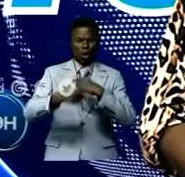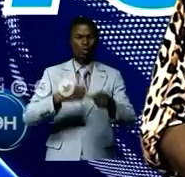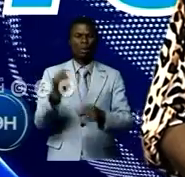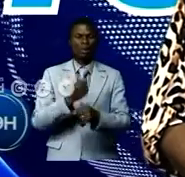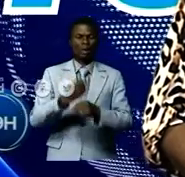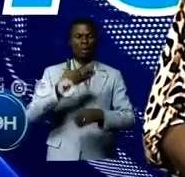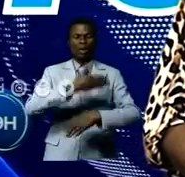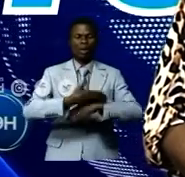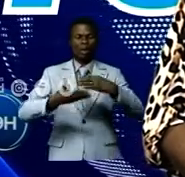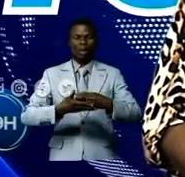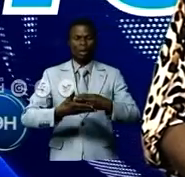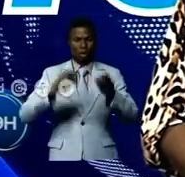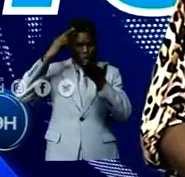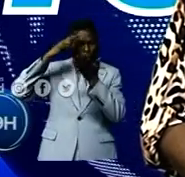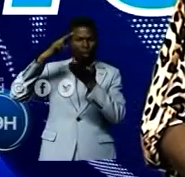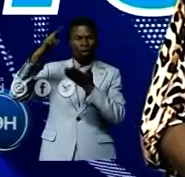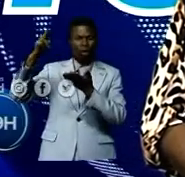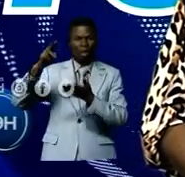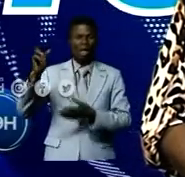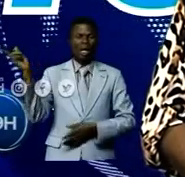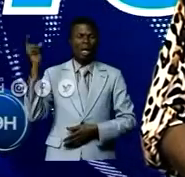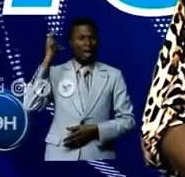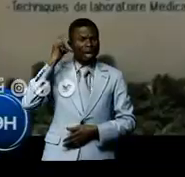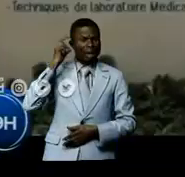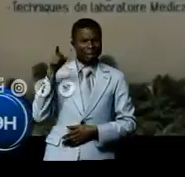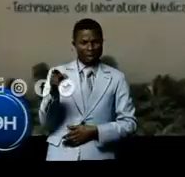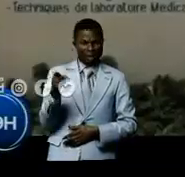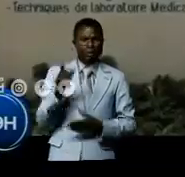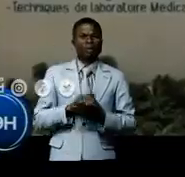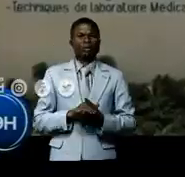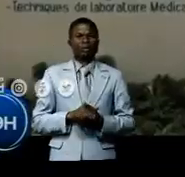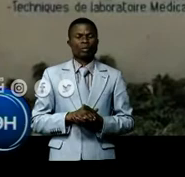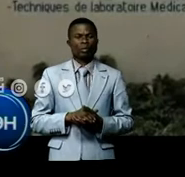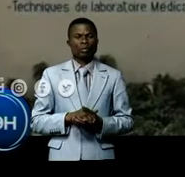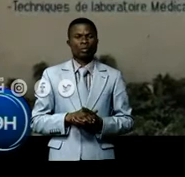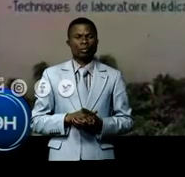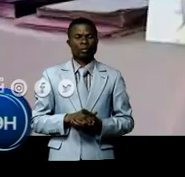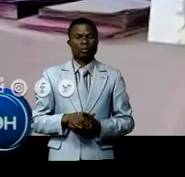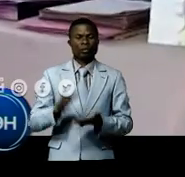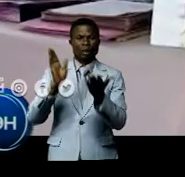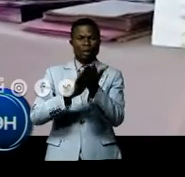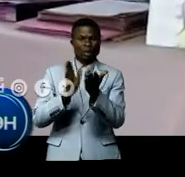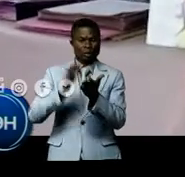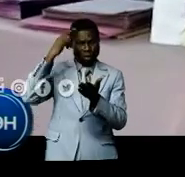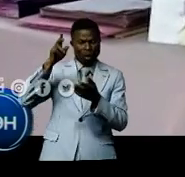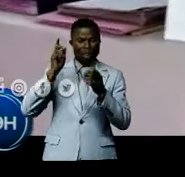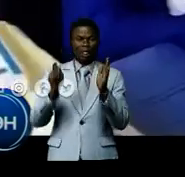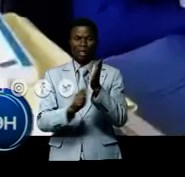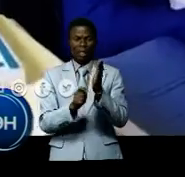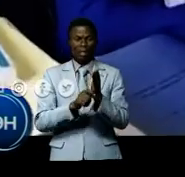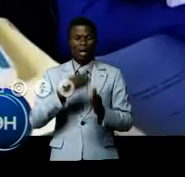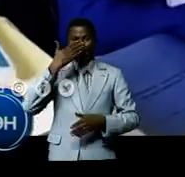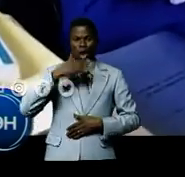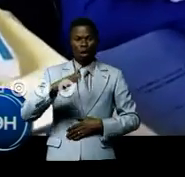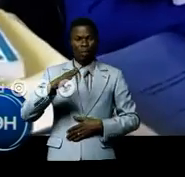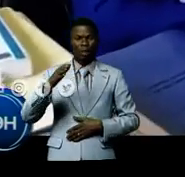de construction de l'université de Kananga. Le directeur général de l'Institut supérieur de technique médicale de